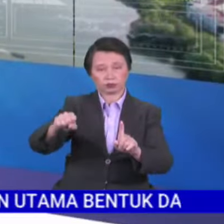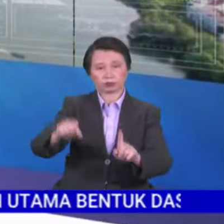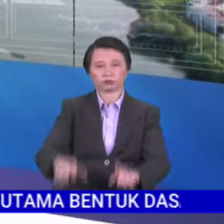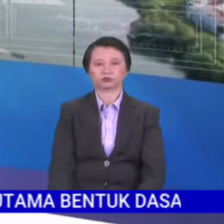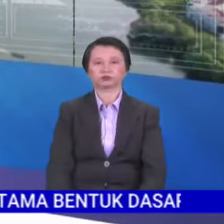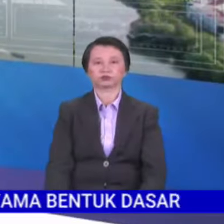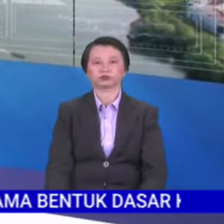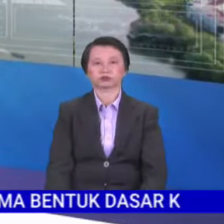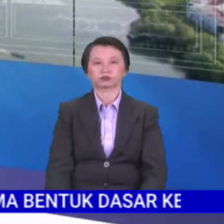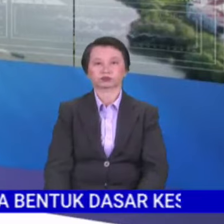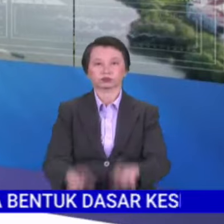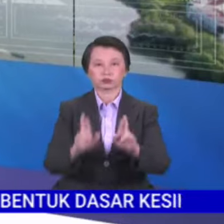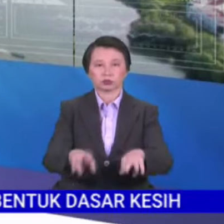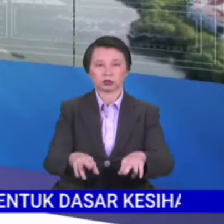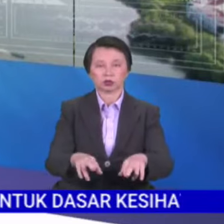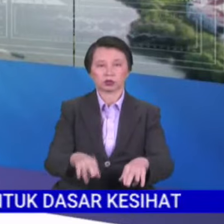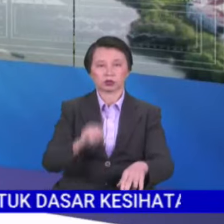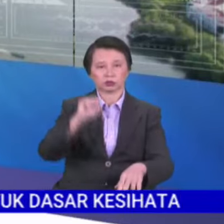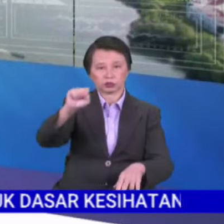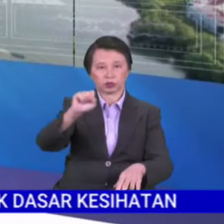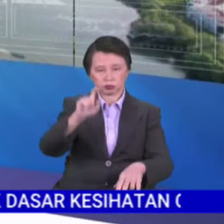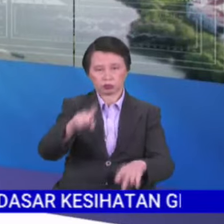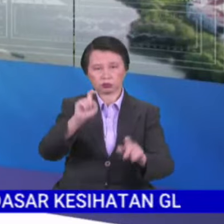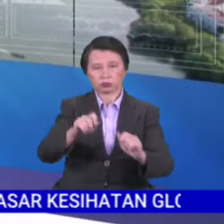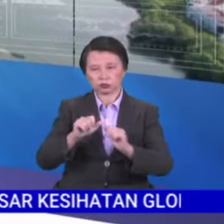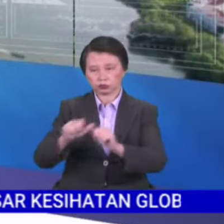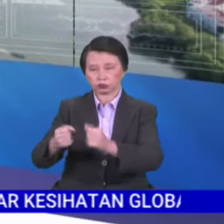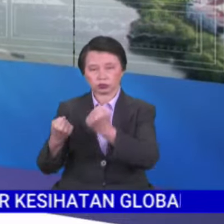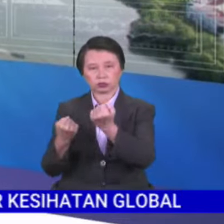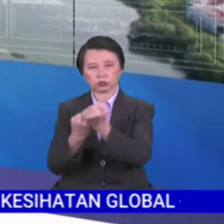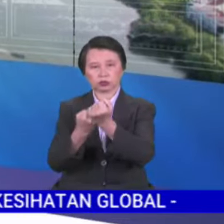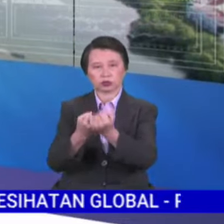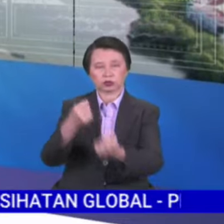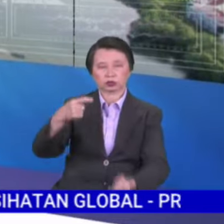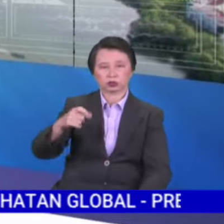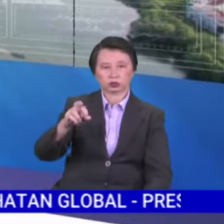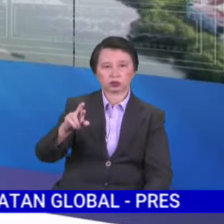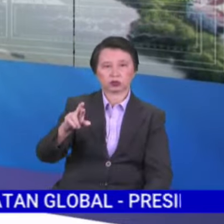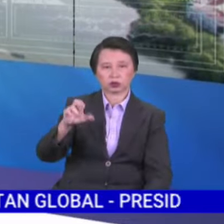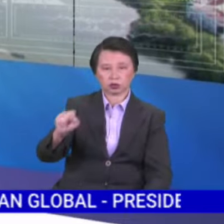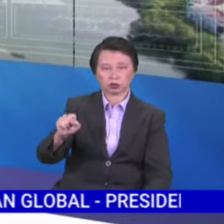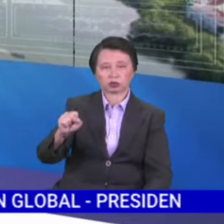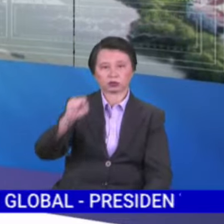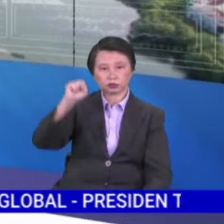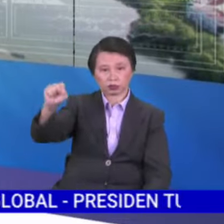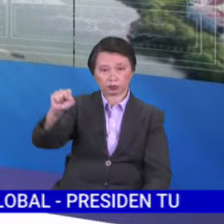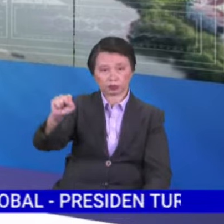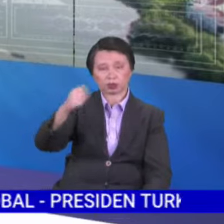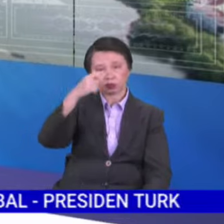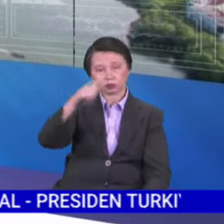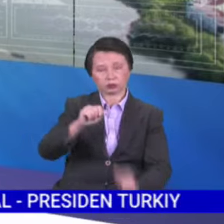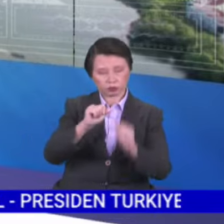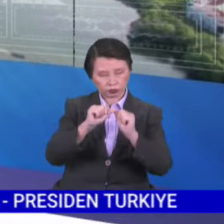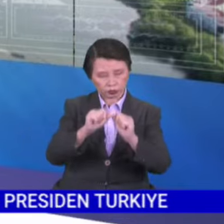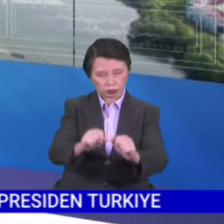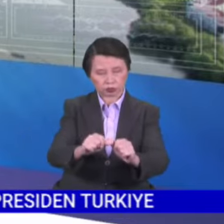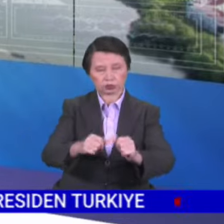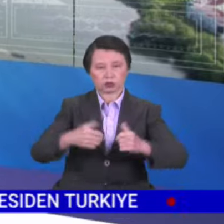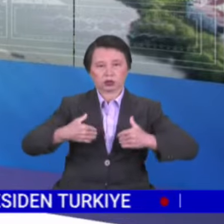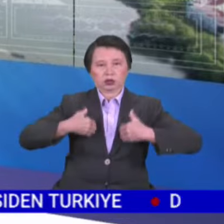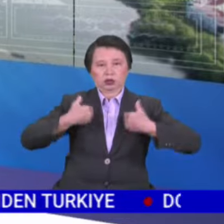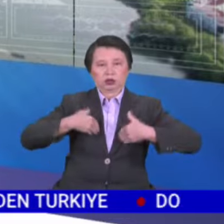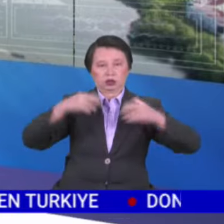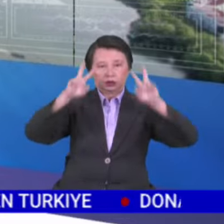Rakyat Sabah perlu terus menyokong Kerajaan Gabungan Rakyat Sabah Barisan Nasional GRSBN demi mengekalkan